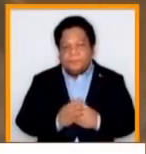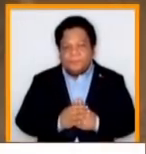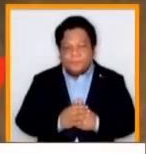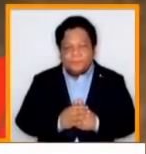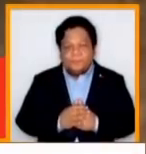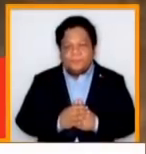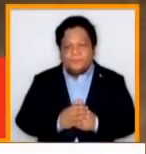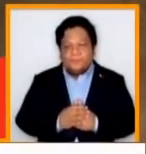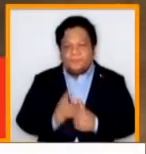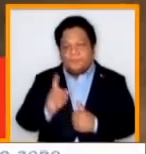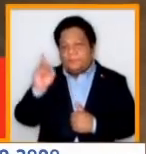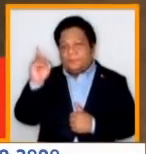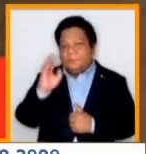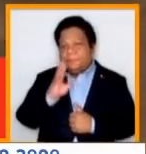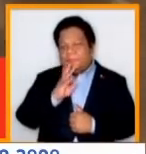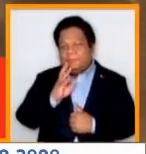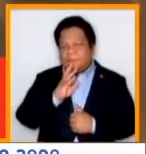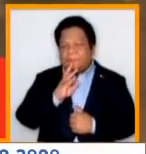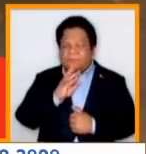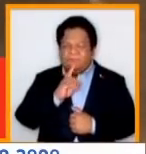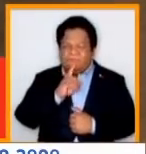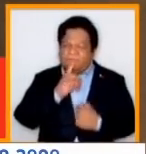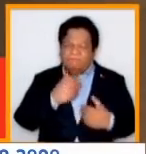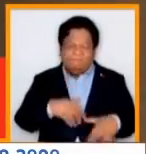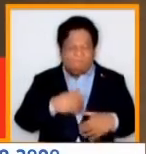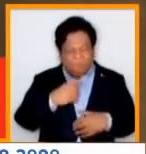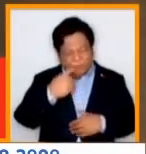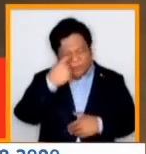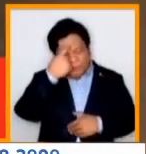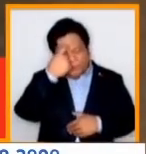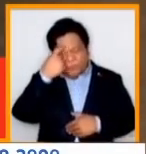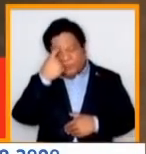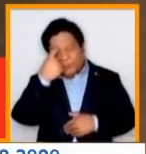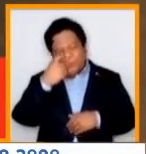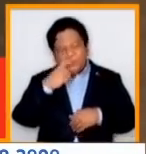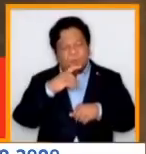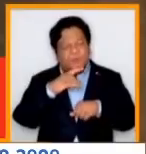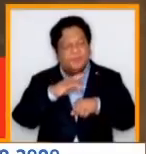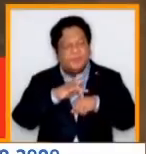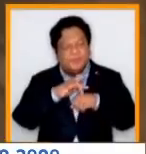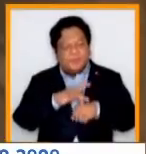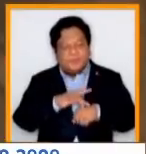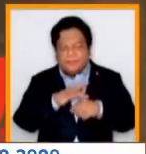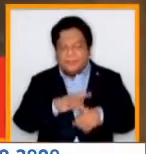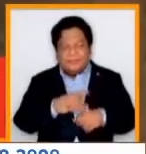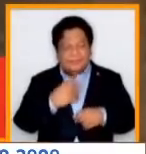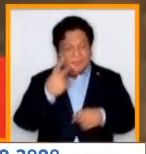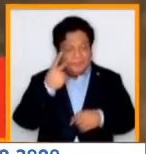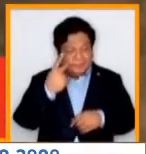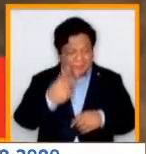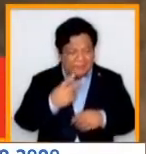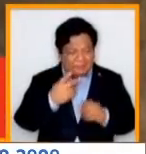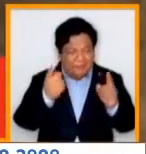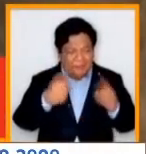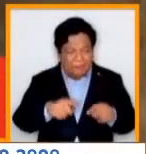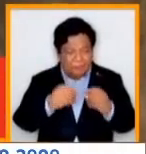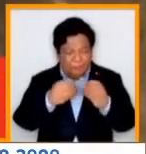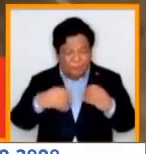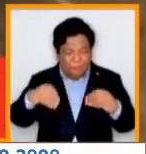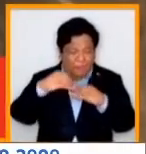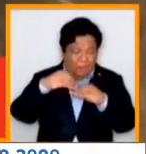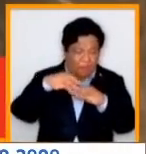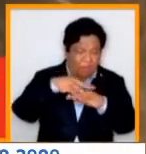Sobra-sobra. Ang trauma po, hindi ko alam. Kasi kitang-kita ko po ang pangyayari na bumaba yung lupa. Tsaka yung